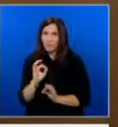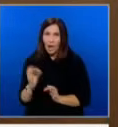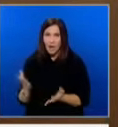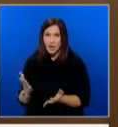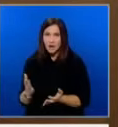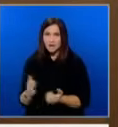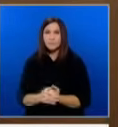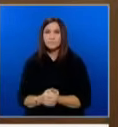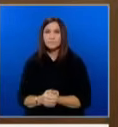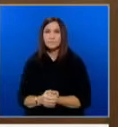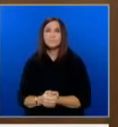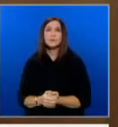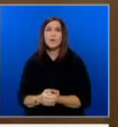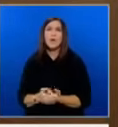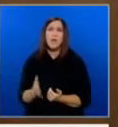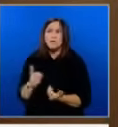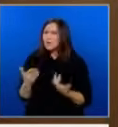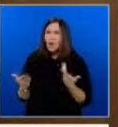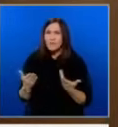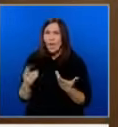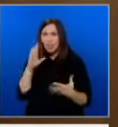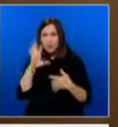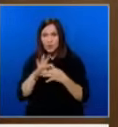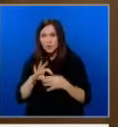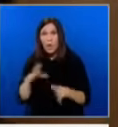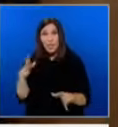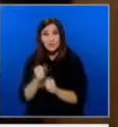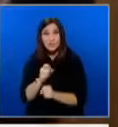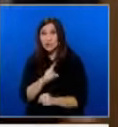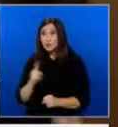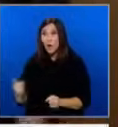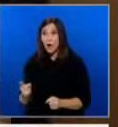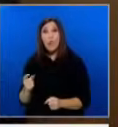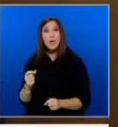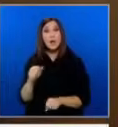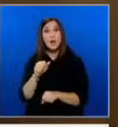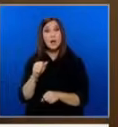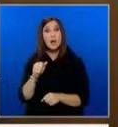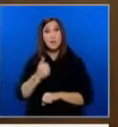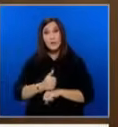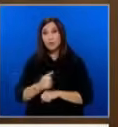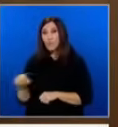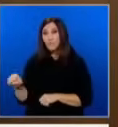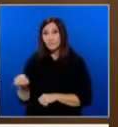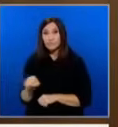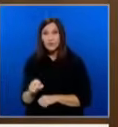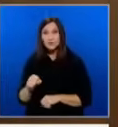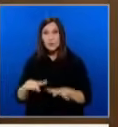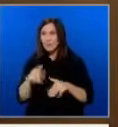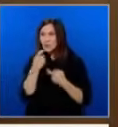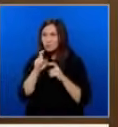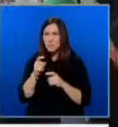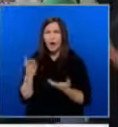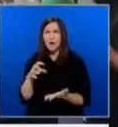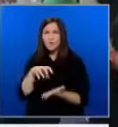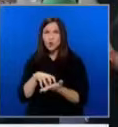ли е? Иначе къде е логиката да хващаш някой кмет и да го докарваш в парламента, да го разпитваш? Какъв